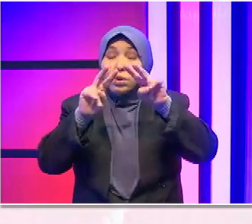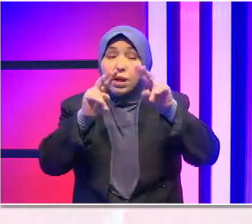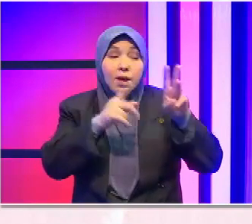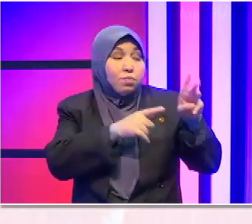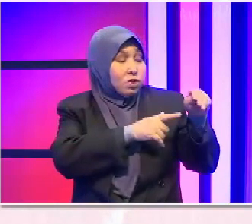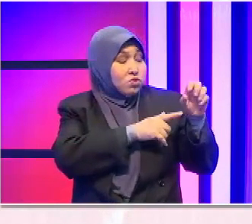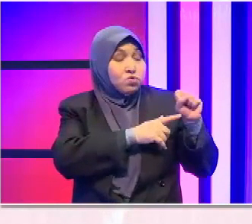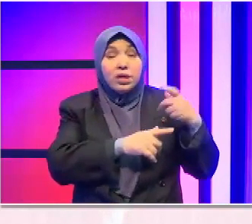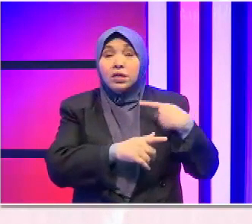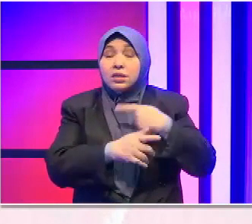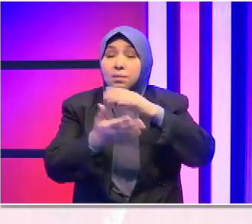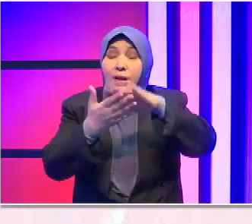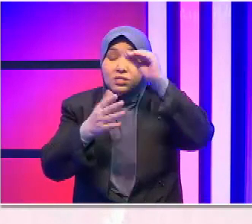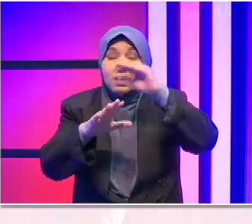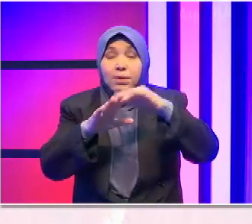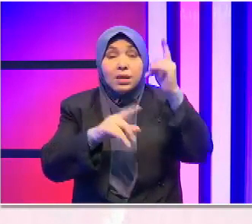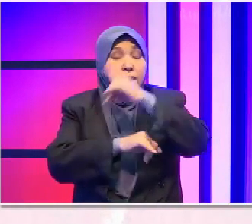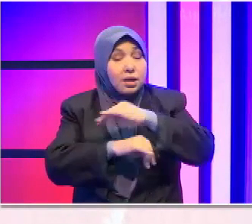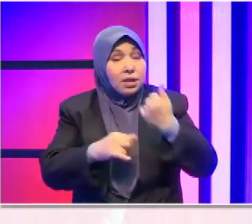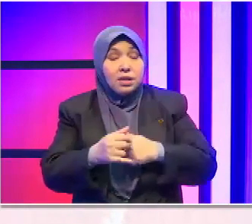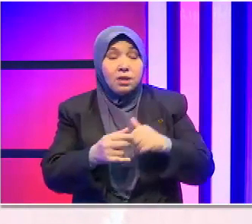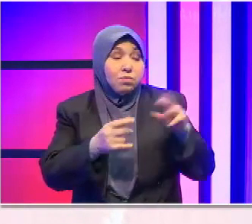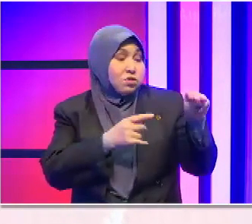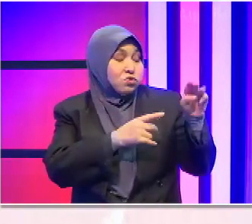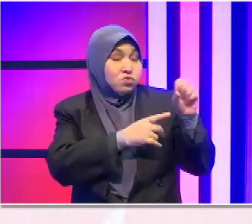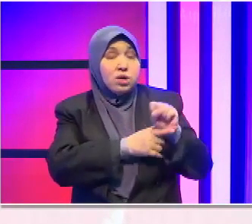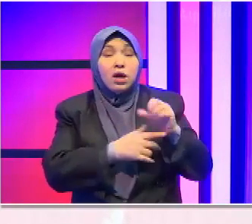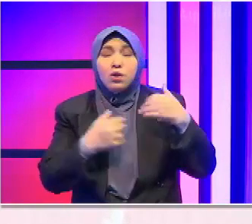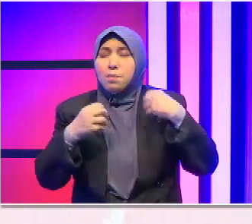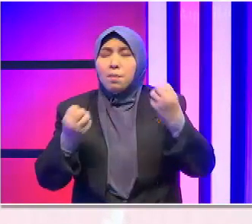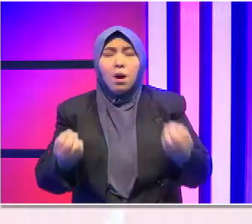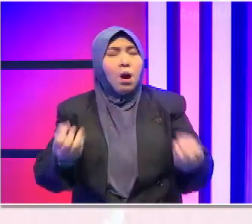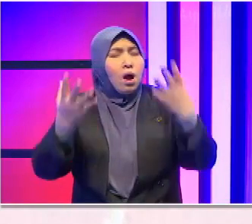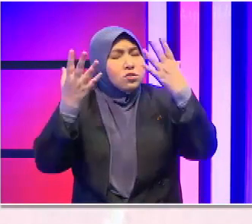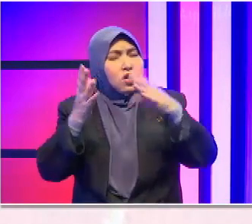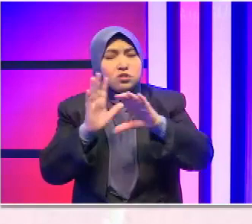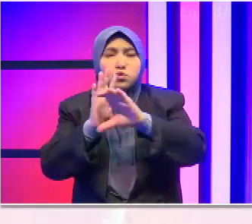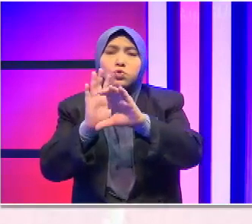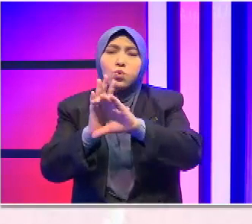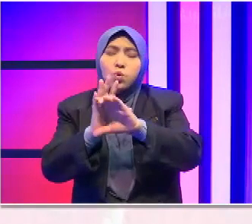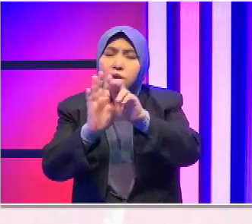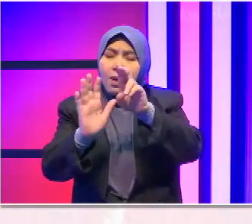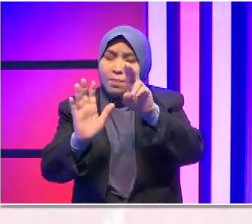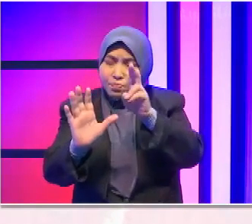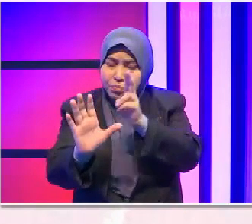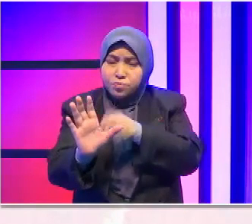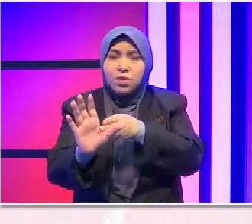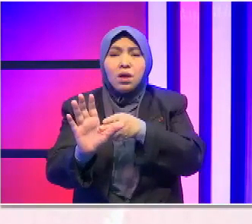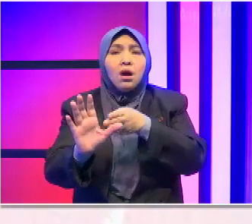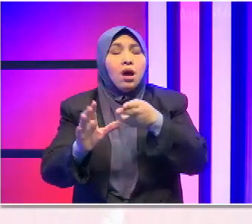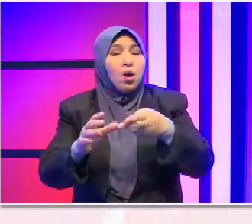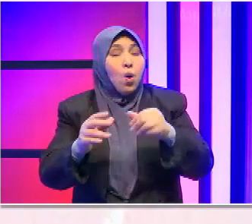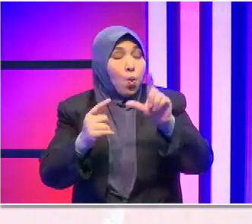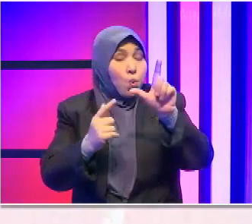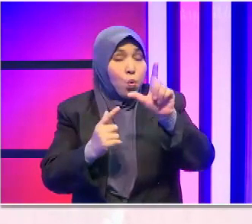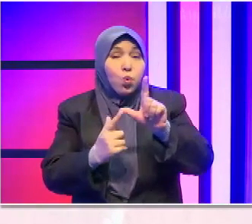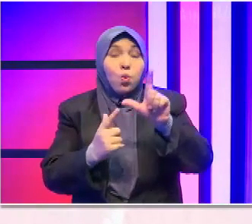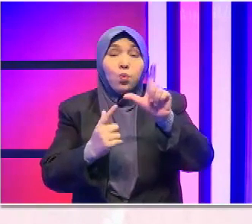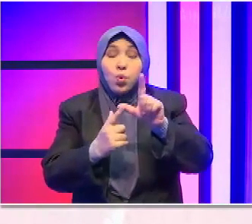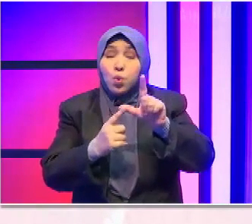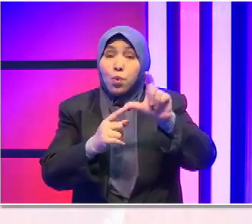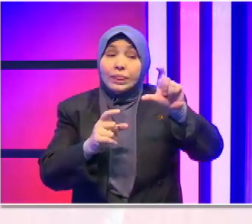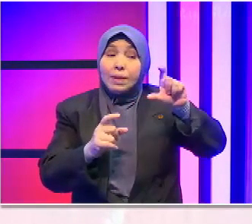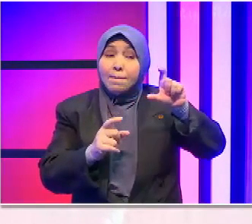halaman yang kita belajar pada hari ini halaman 39 ada banyak contoh yang melibatkan huruf-huruf tebalnya ataupun